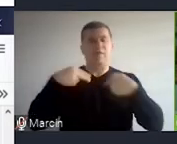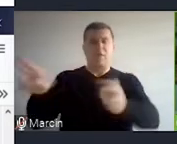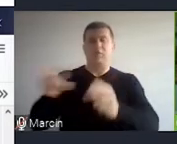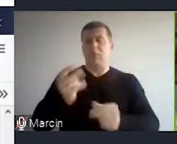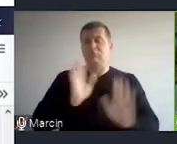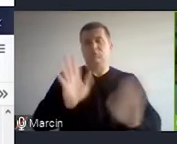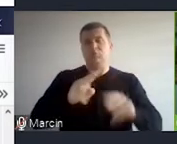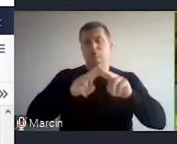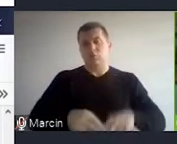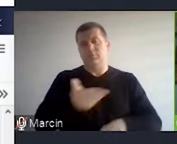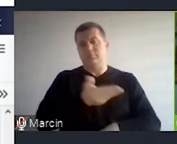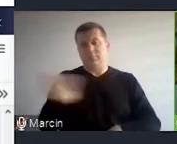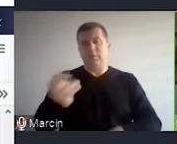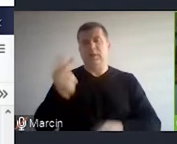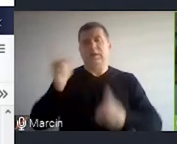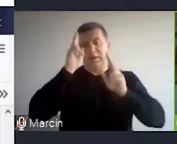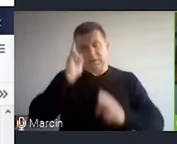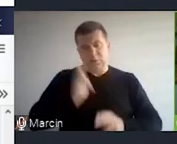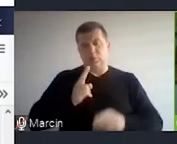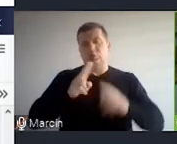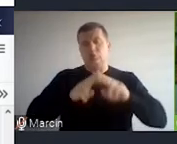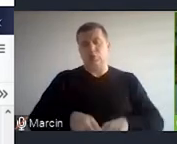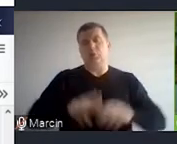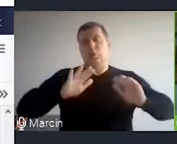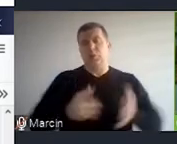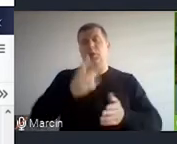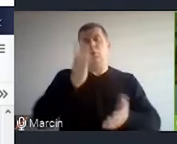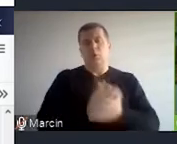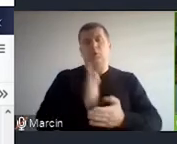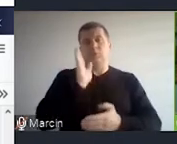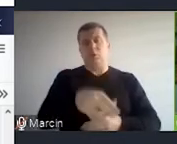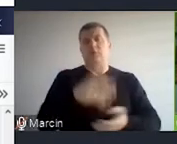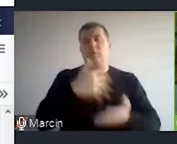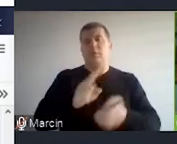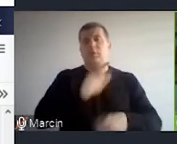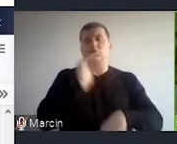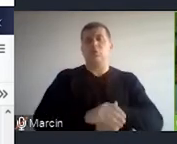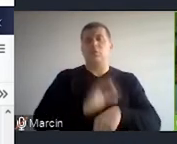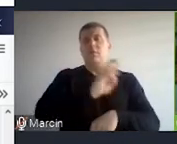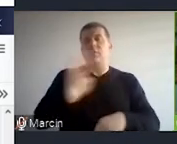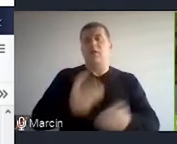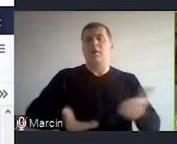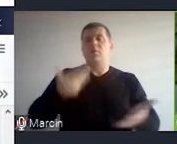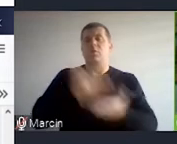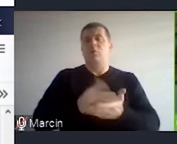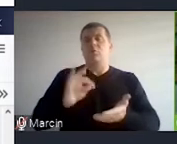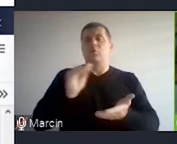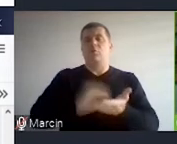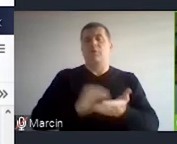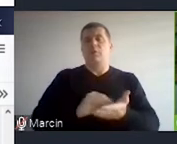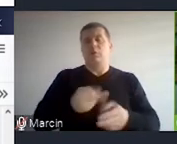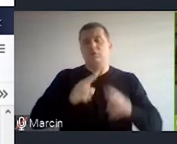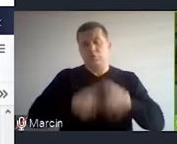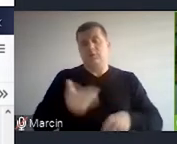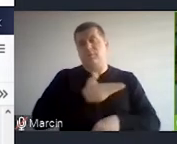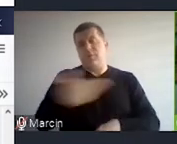pieniędzy. Instytucja uznaje, że ponieśliście wydatki zgodne z waszym wnioskiem o dofinansowanie. One zostają i są u